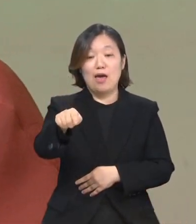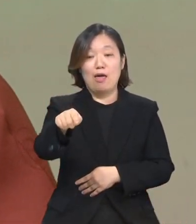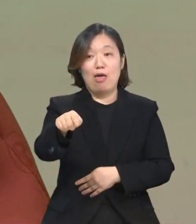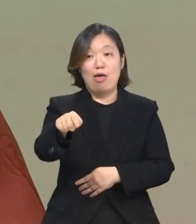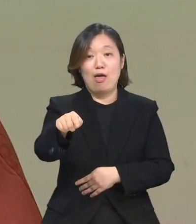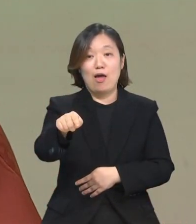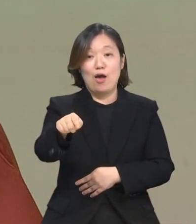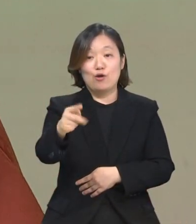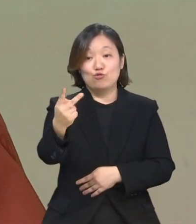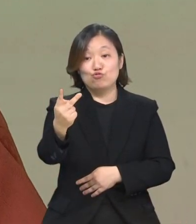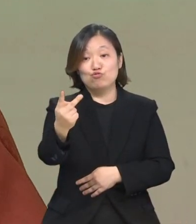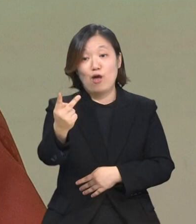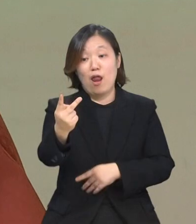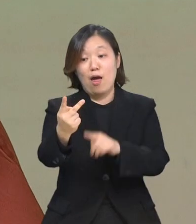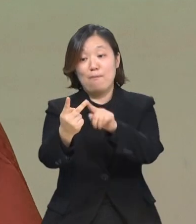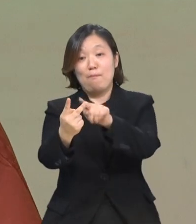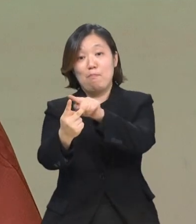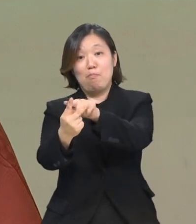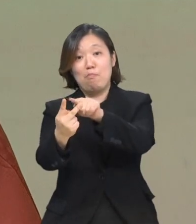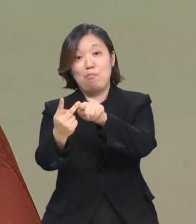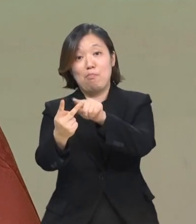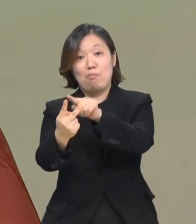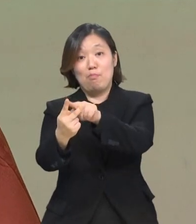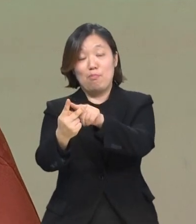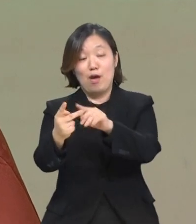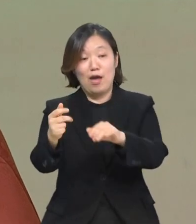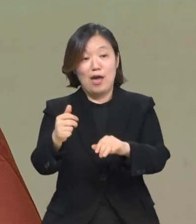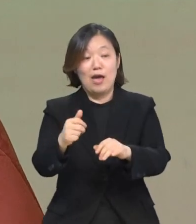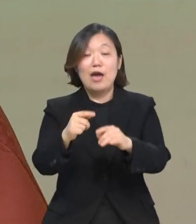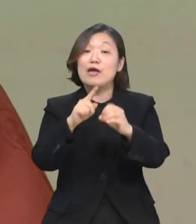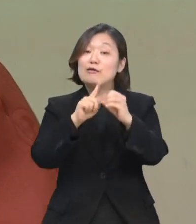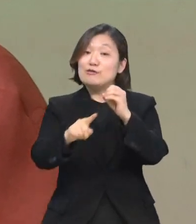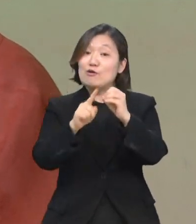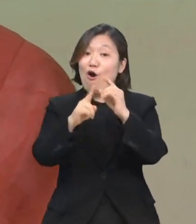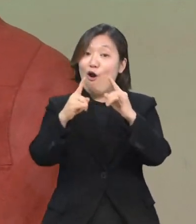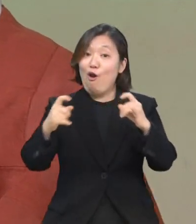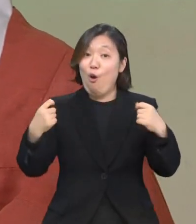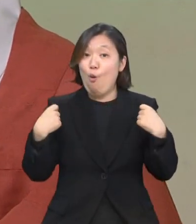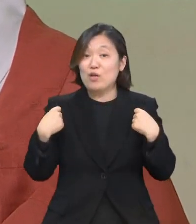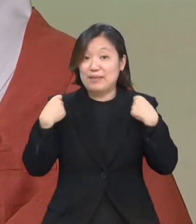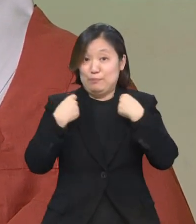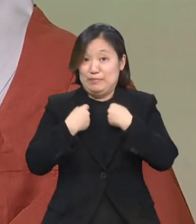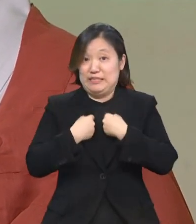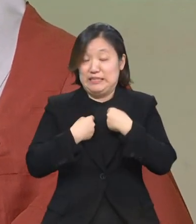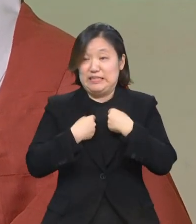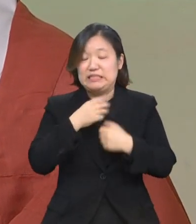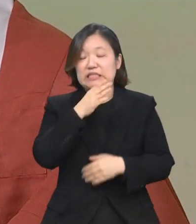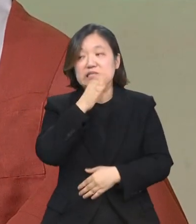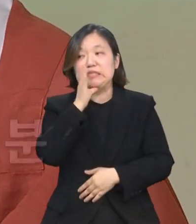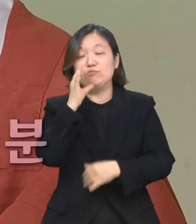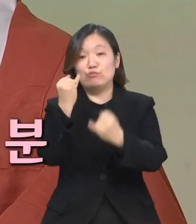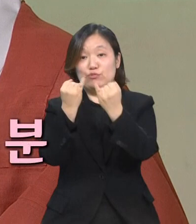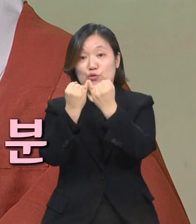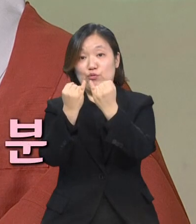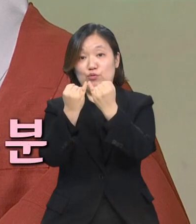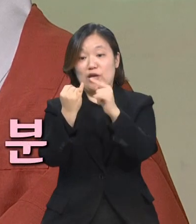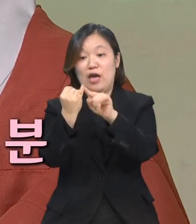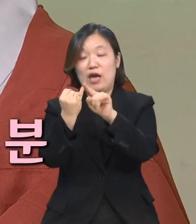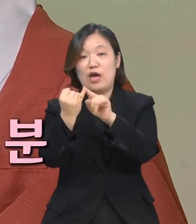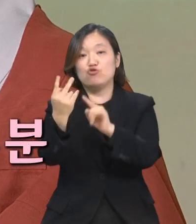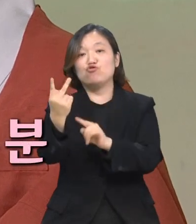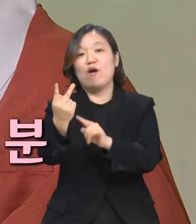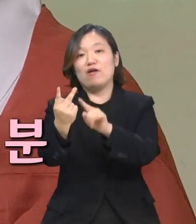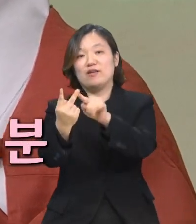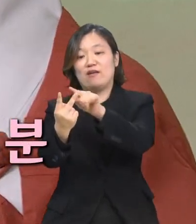이렇게 승복을 입으신 연세가 지긋한 노보살님 두 분이 이렇게 앉으셔가지고